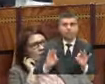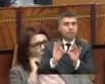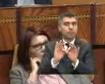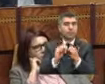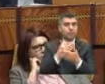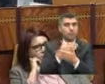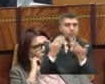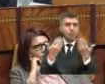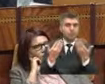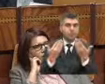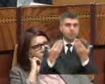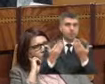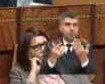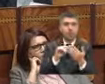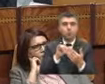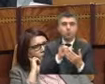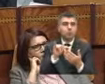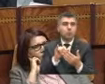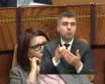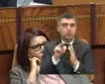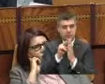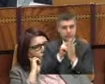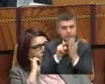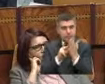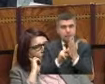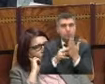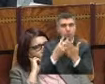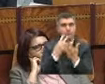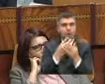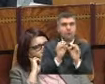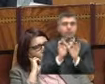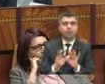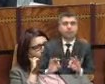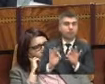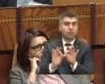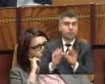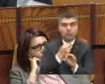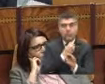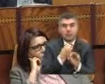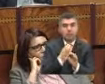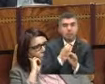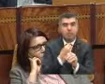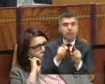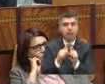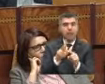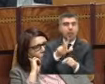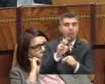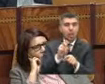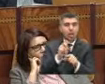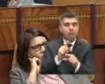كنعرفوش الدراسه ديال الاثار ديالو على ارض الواقع. الصحه السيد الوزير كيف كتعرفوا احسن مني